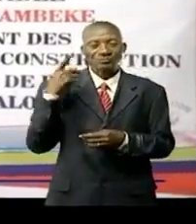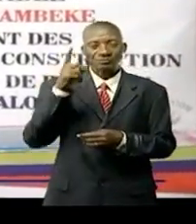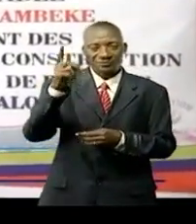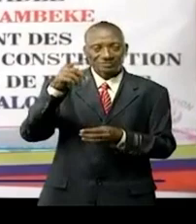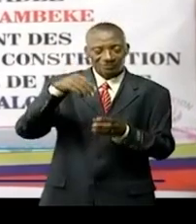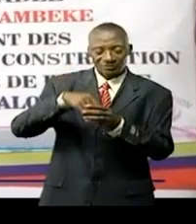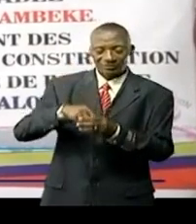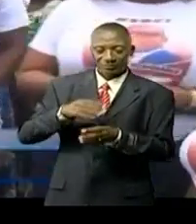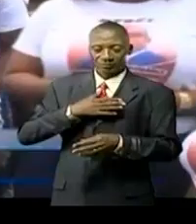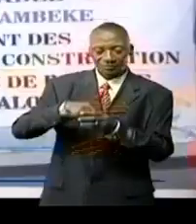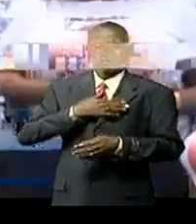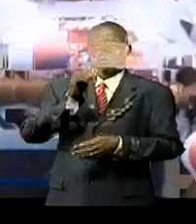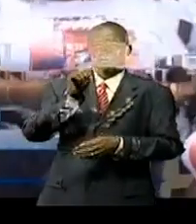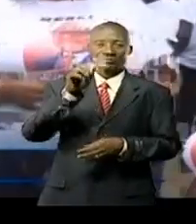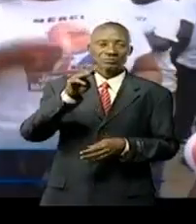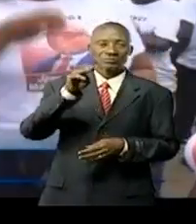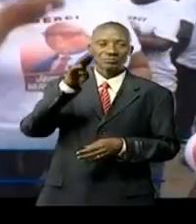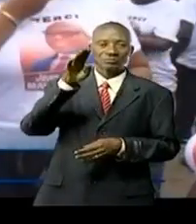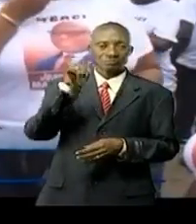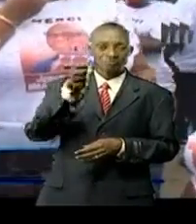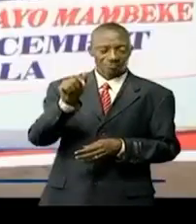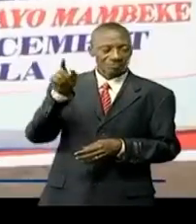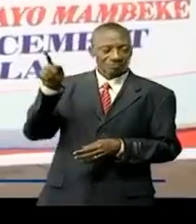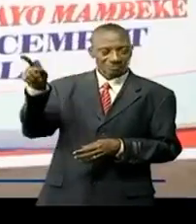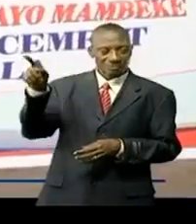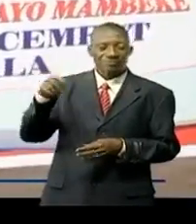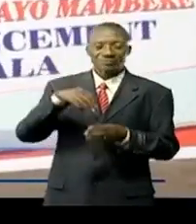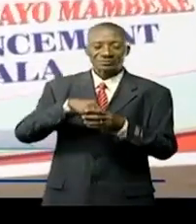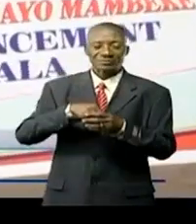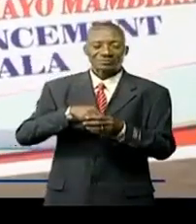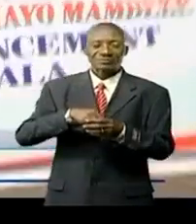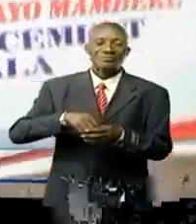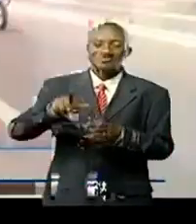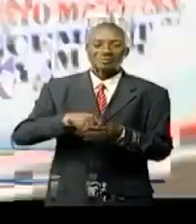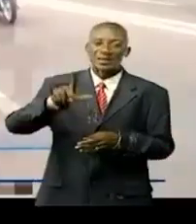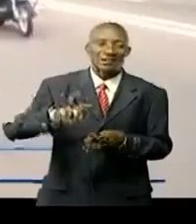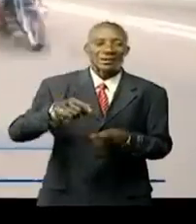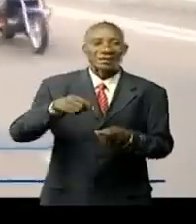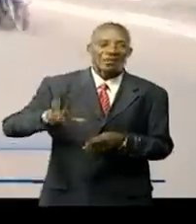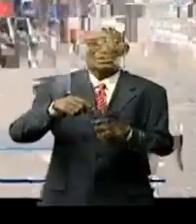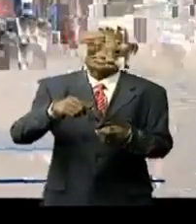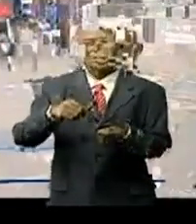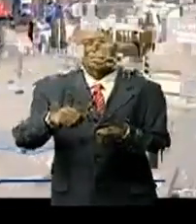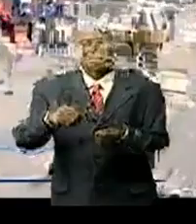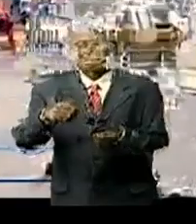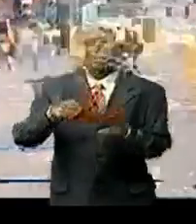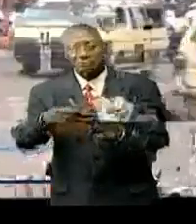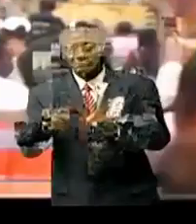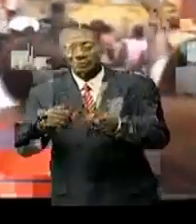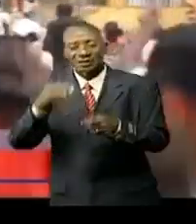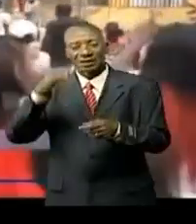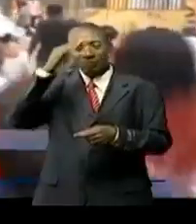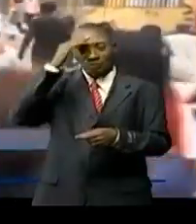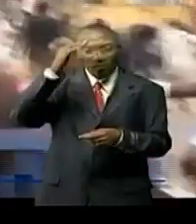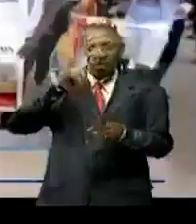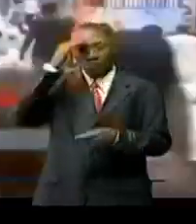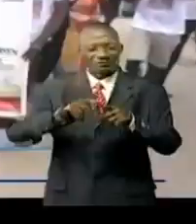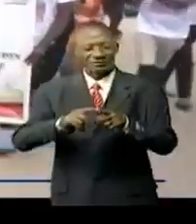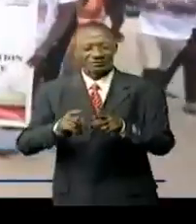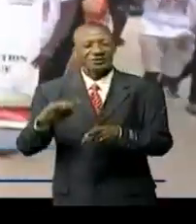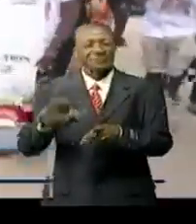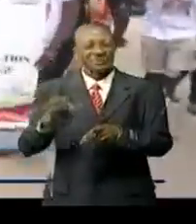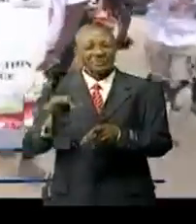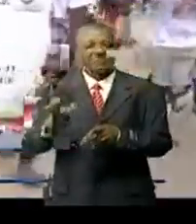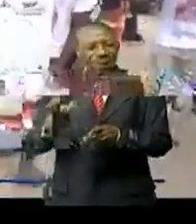Mambeke. Et c'est la fondation Nzele Angolo-Émile qui est à manœuvre pour manifester leur adhésion à ces